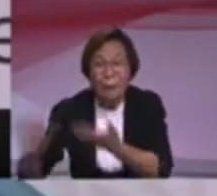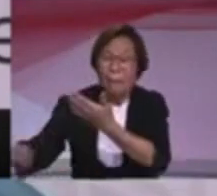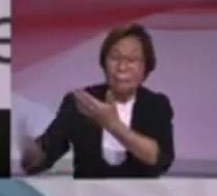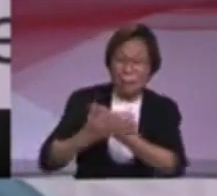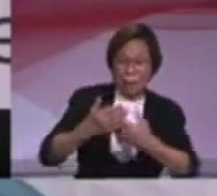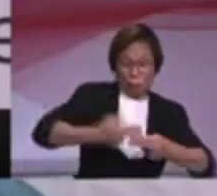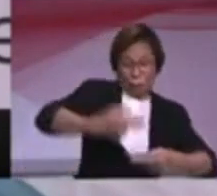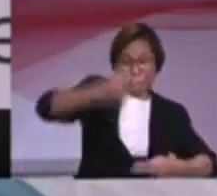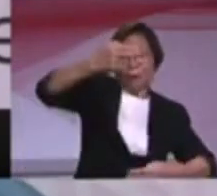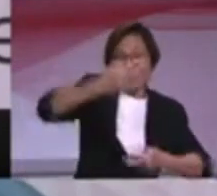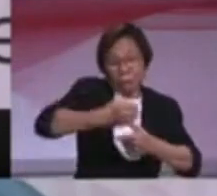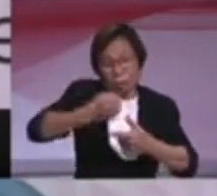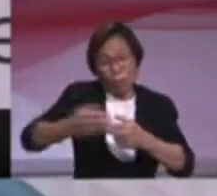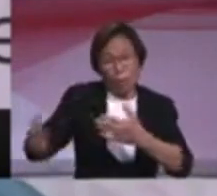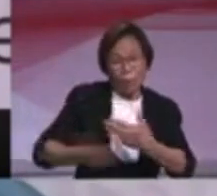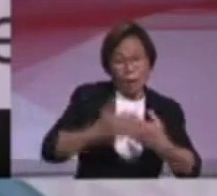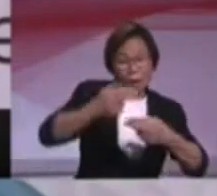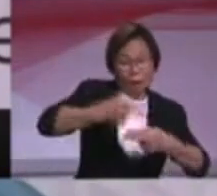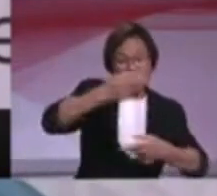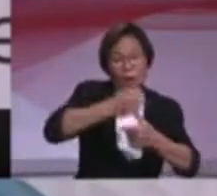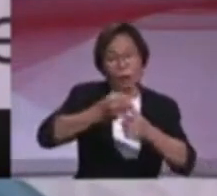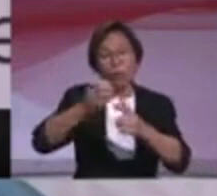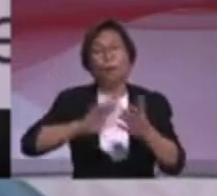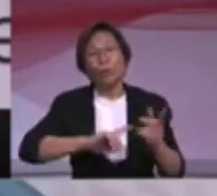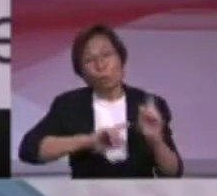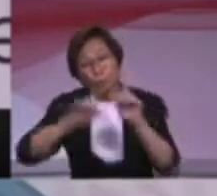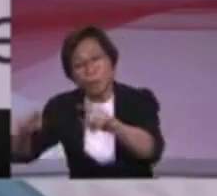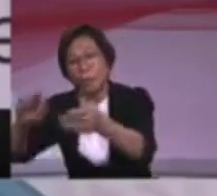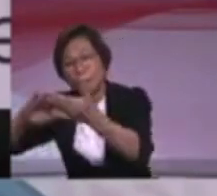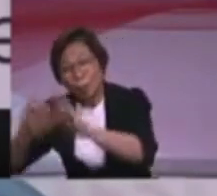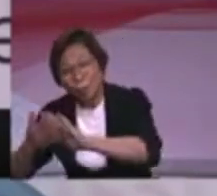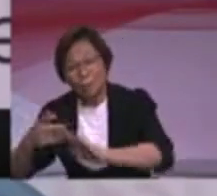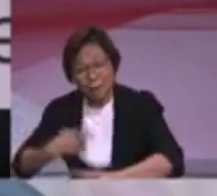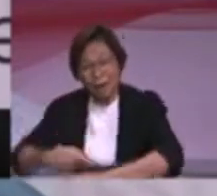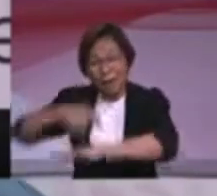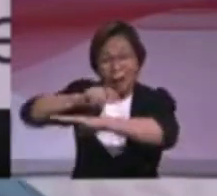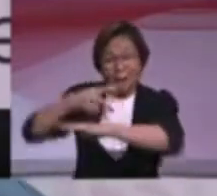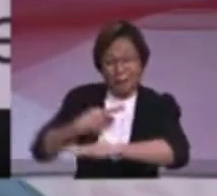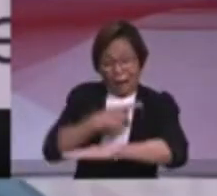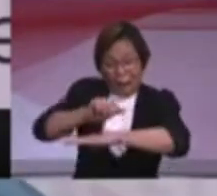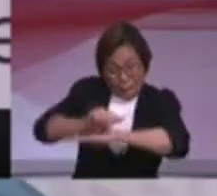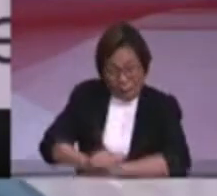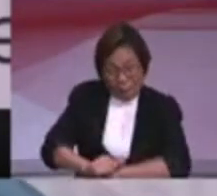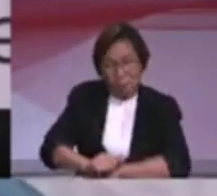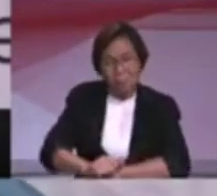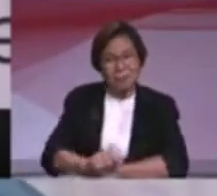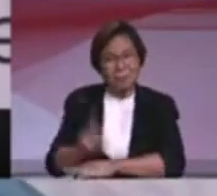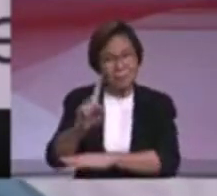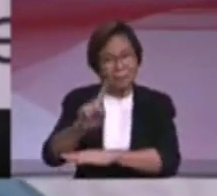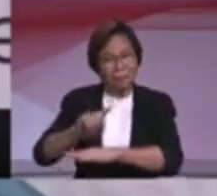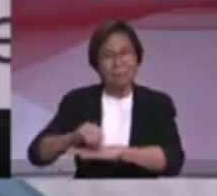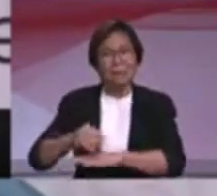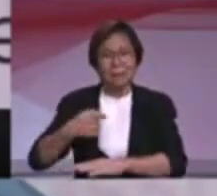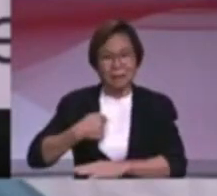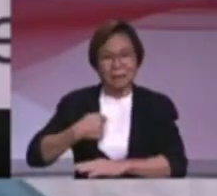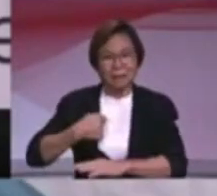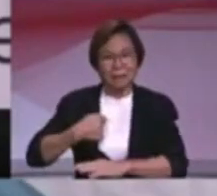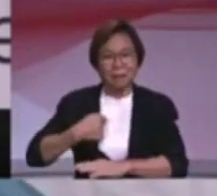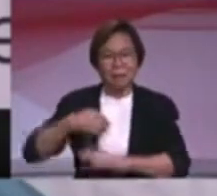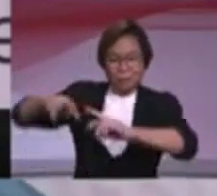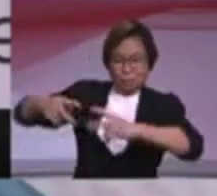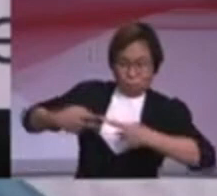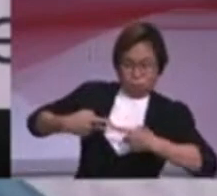ke hotel ataupun di komuniti, pastikan kita juga amalkan supaya kita tidak dijangkiti.